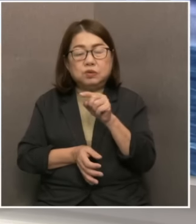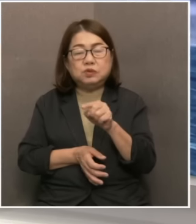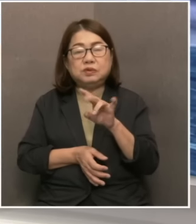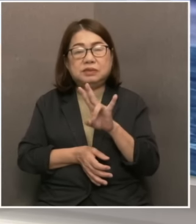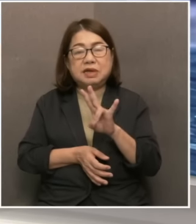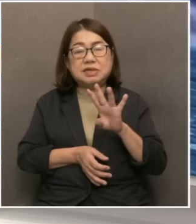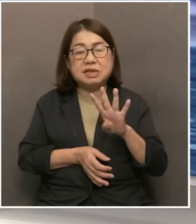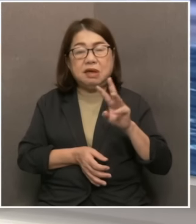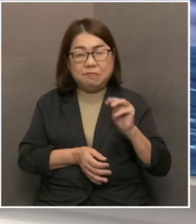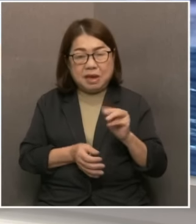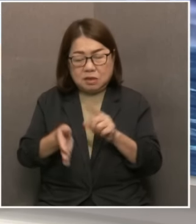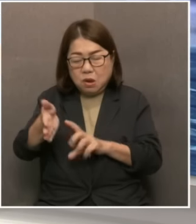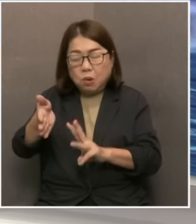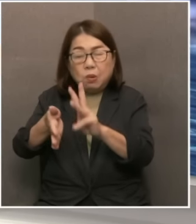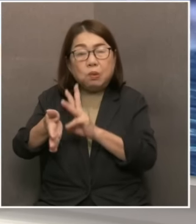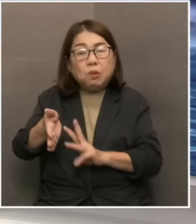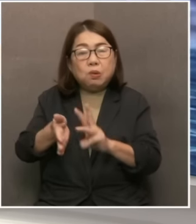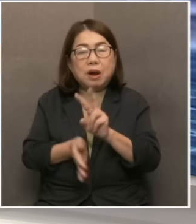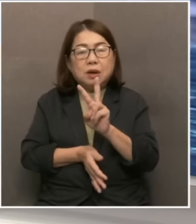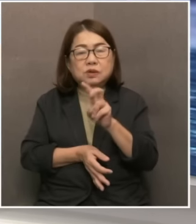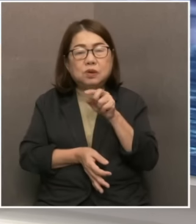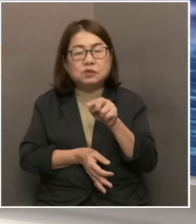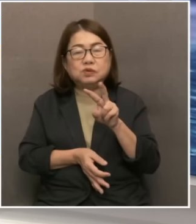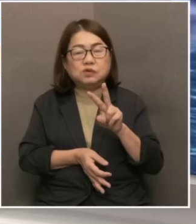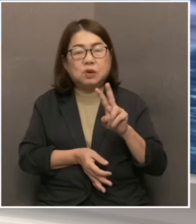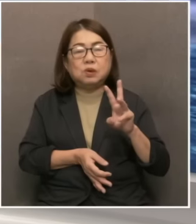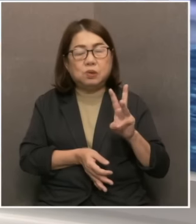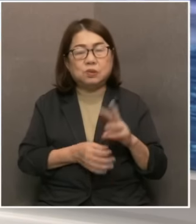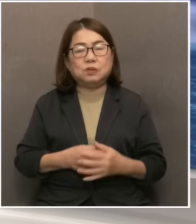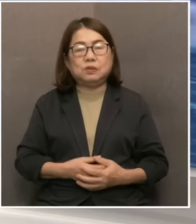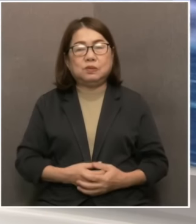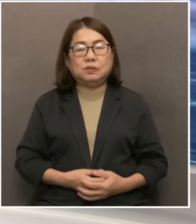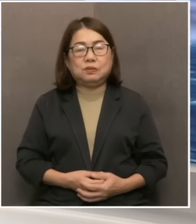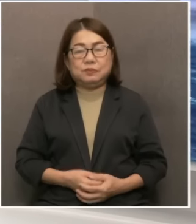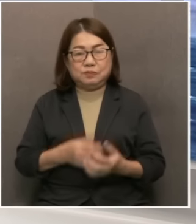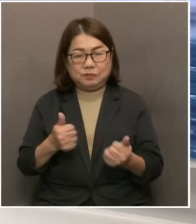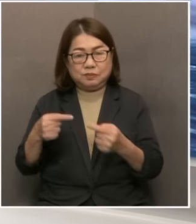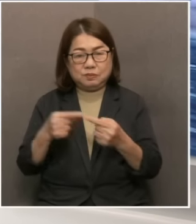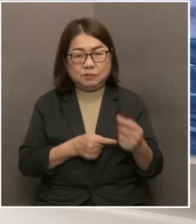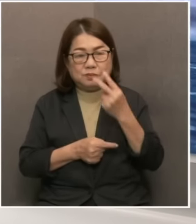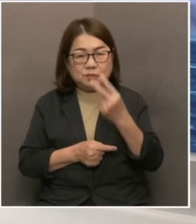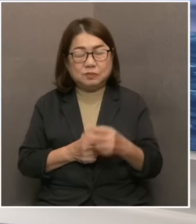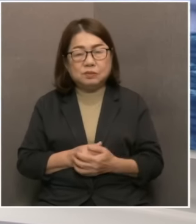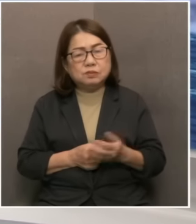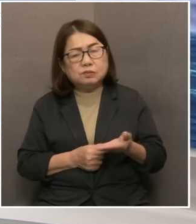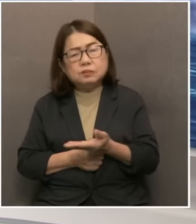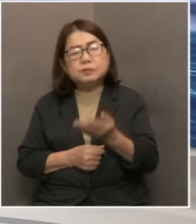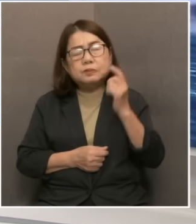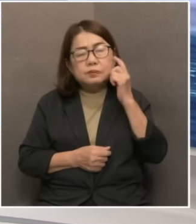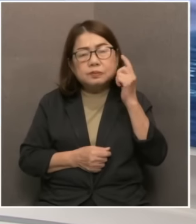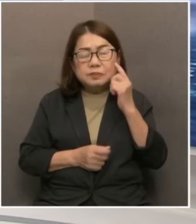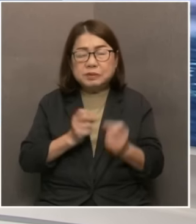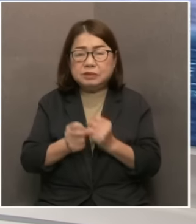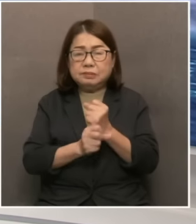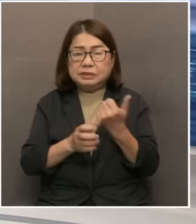มตจากระดับตลิ่ง 2.26มนั่นเองค่ะไปต่อกันนะคะคุณผู้ชมทีนี้หลายคนคิดว่าปีนี้